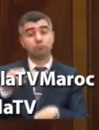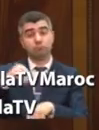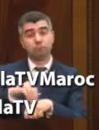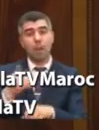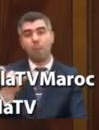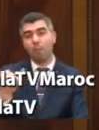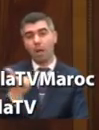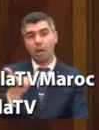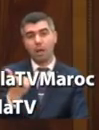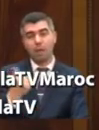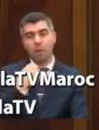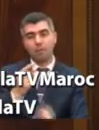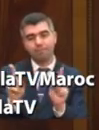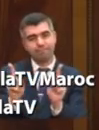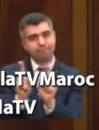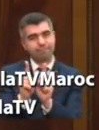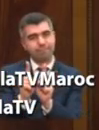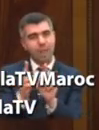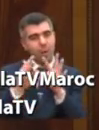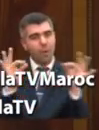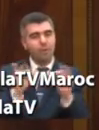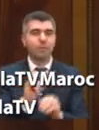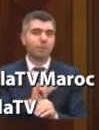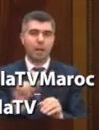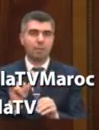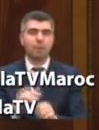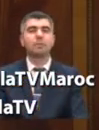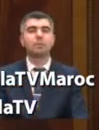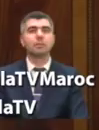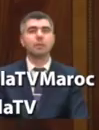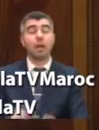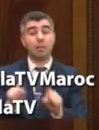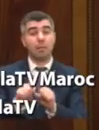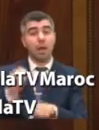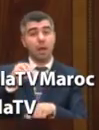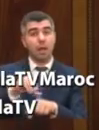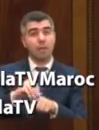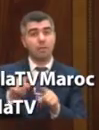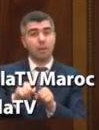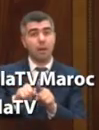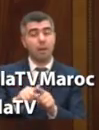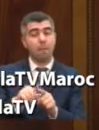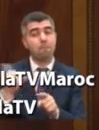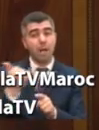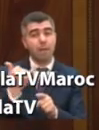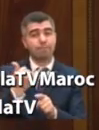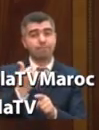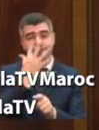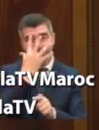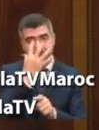من خلال هذه الكلمة المقتضبة أن نسلط الضوء، والمناسبة شرط، على واقع صعب